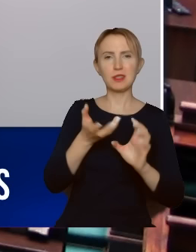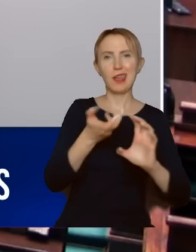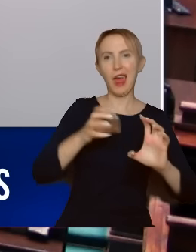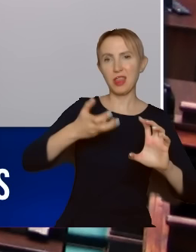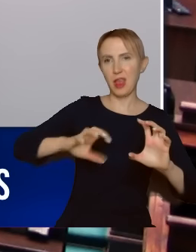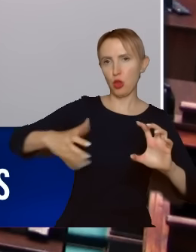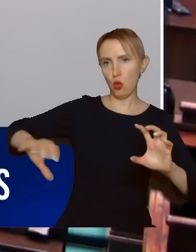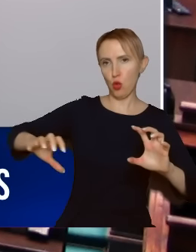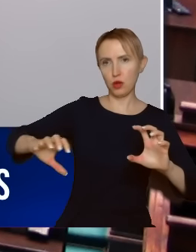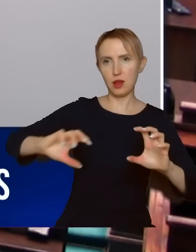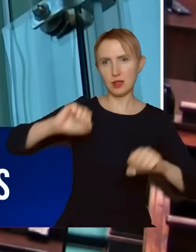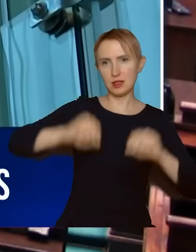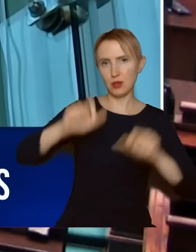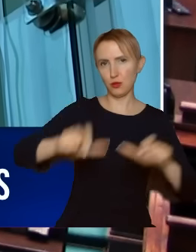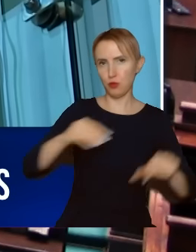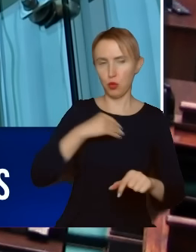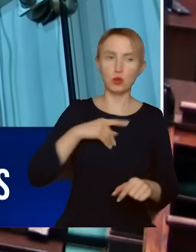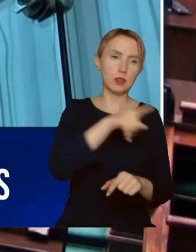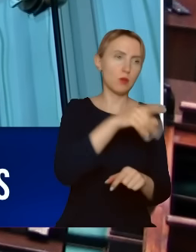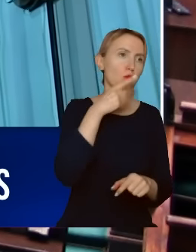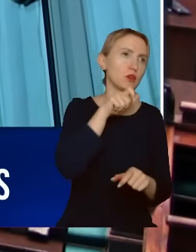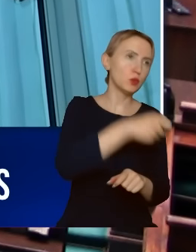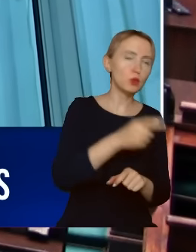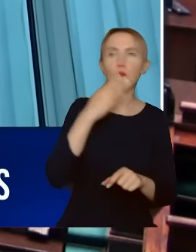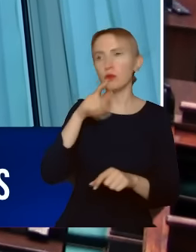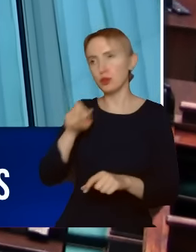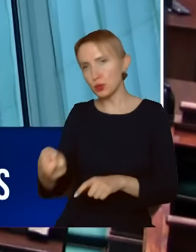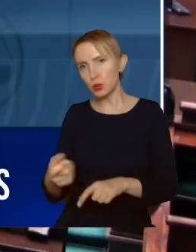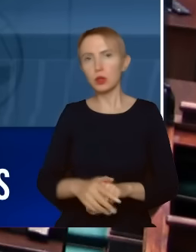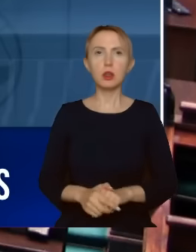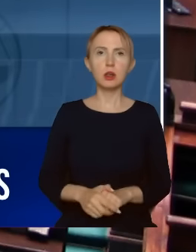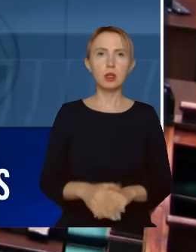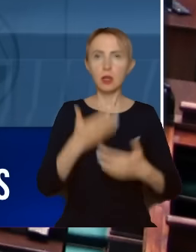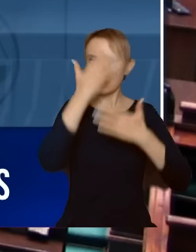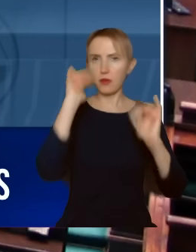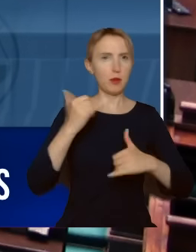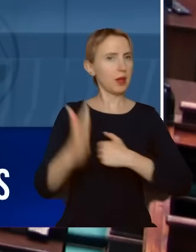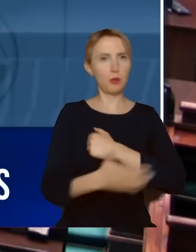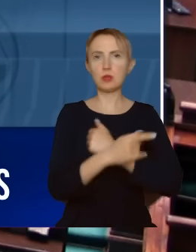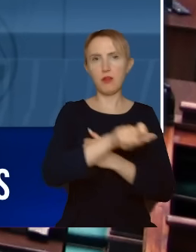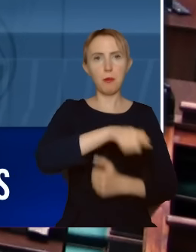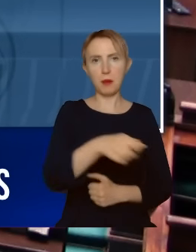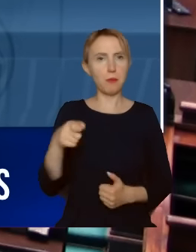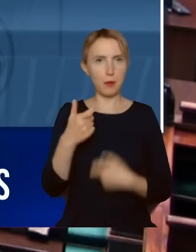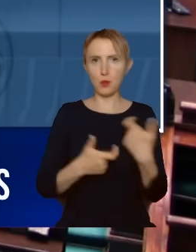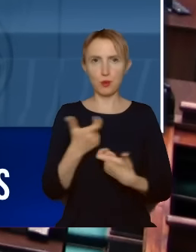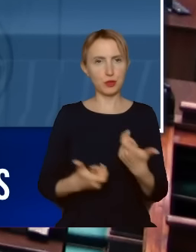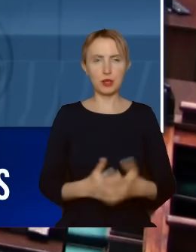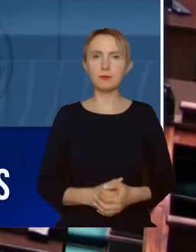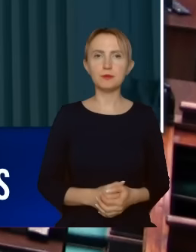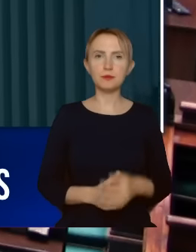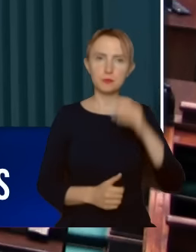sędziów w Polsce i jednych nazywać Tak A drugich inaczej nie wiem na jakiej podstawie państwo mają taką mieć